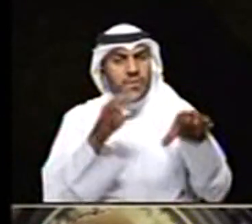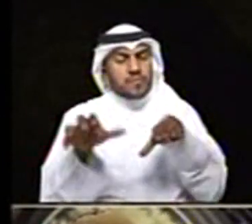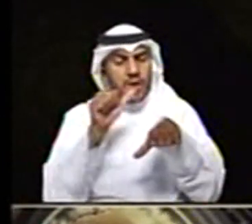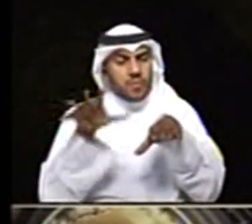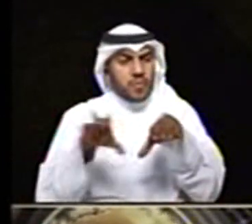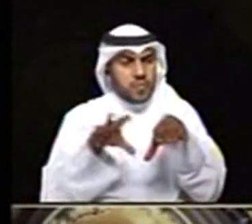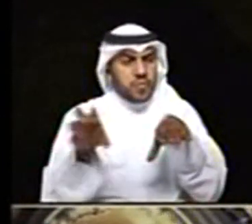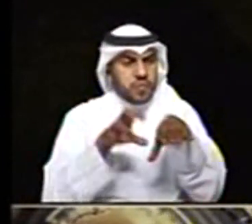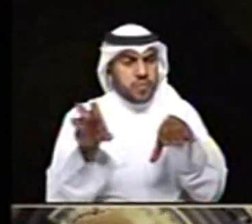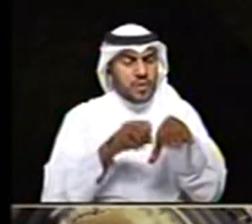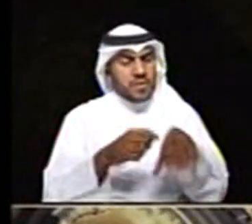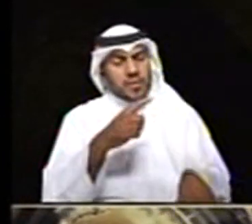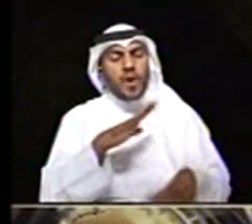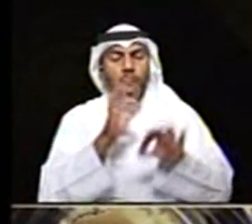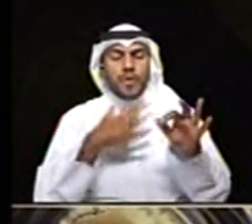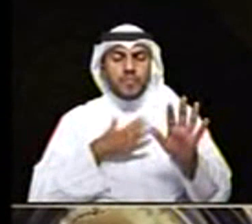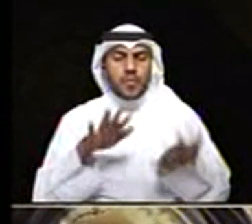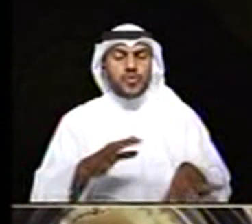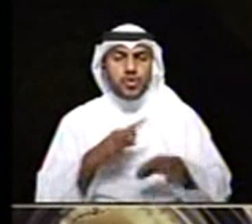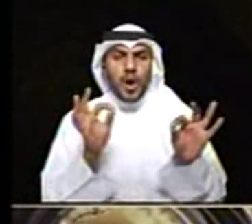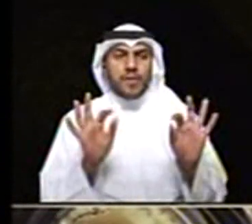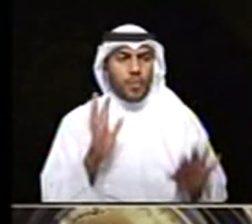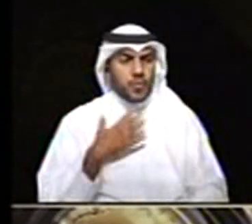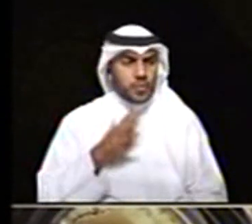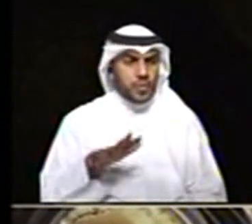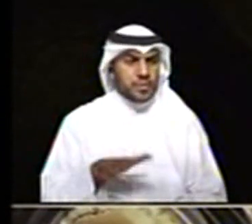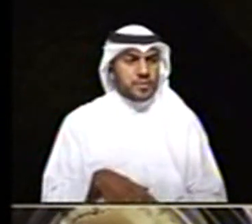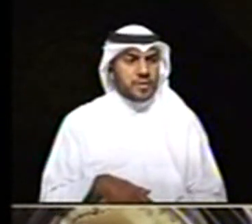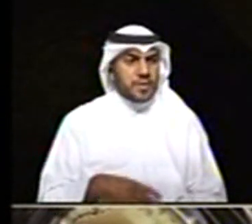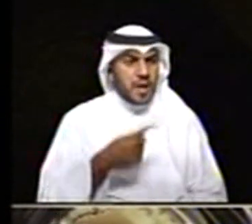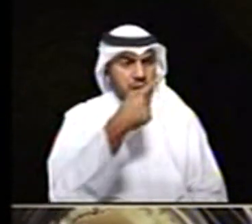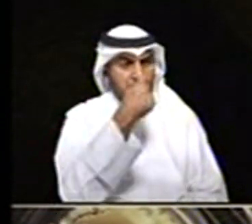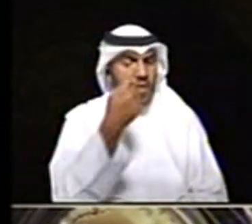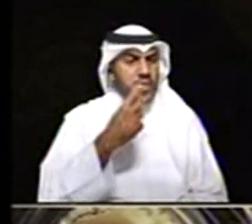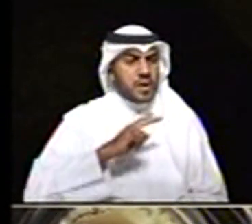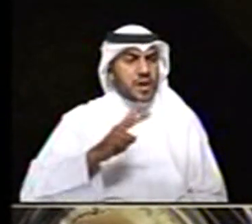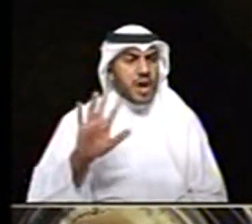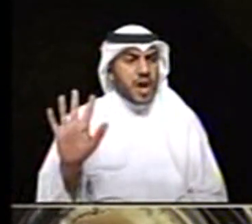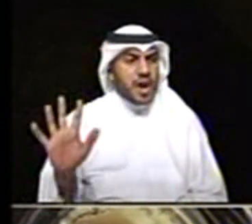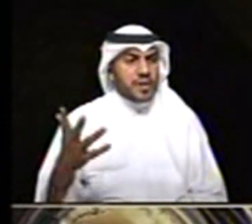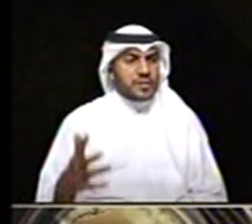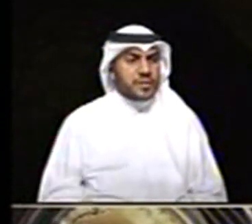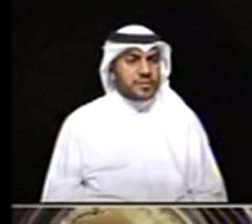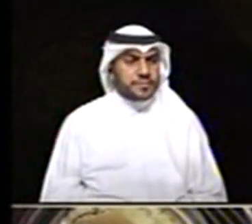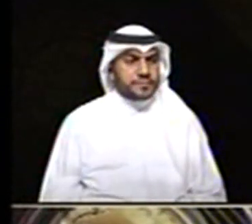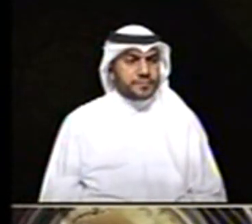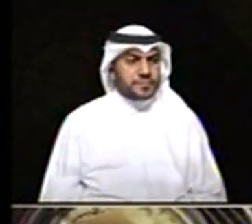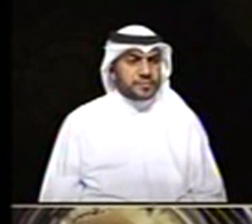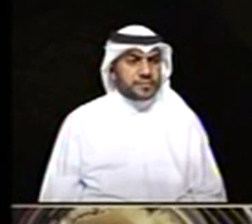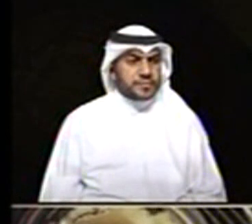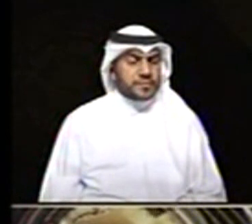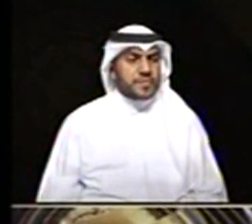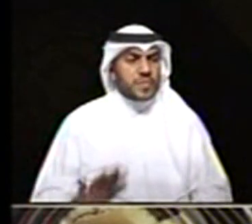إن شاء الله راح نشغلهم، وراح يكون المجموع 12 ماكينة